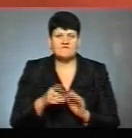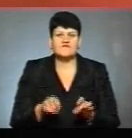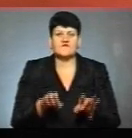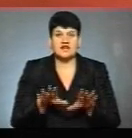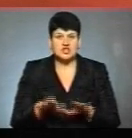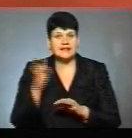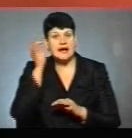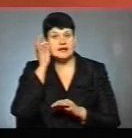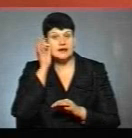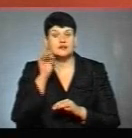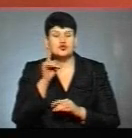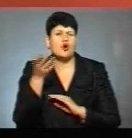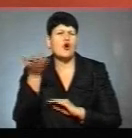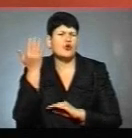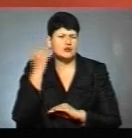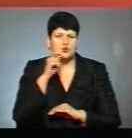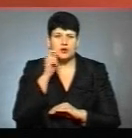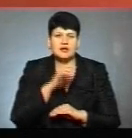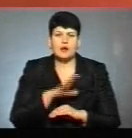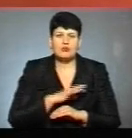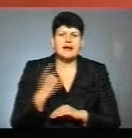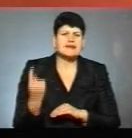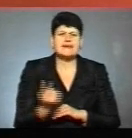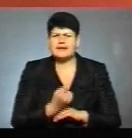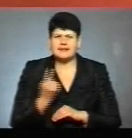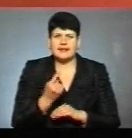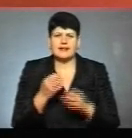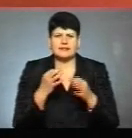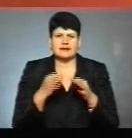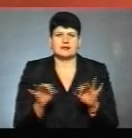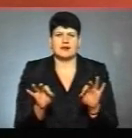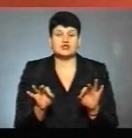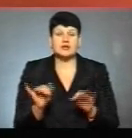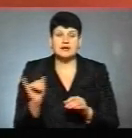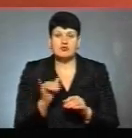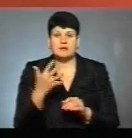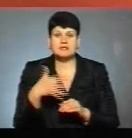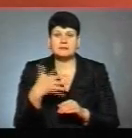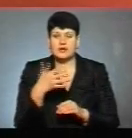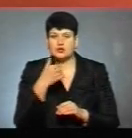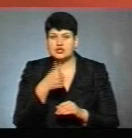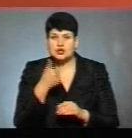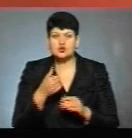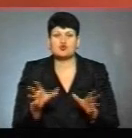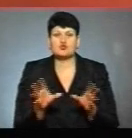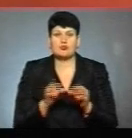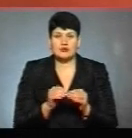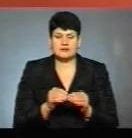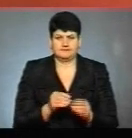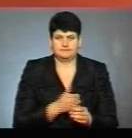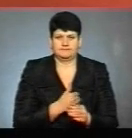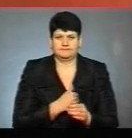вирішили нагадати, що колись Україна була і єдина, і незалежна. І в 55-ту річницю Соборності наважилися